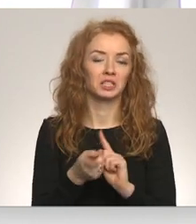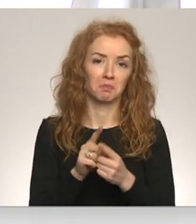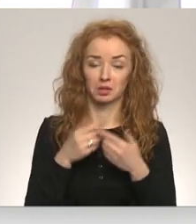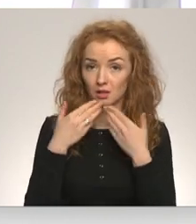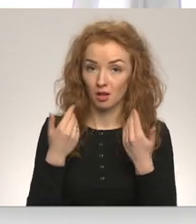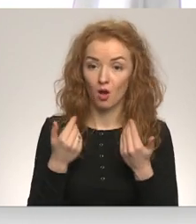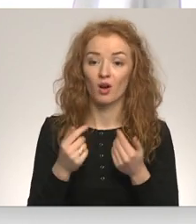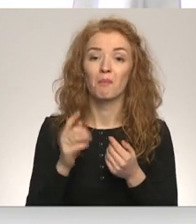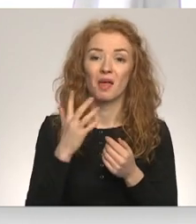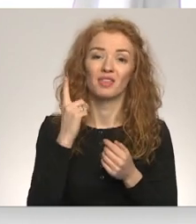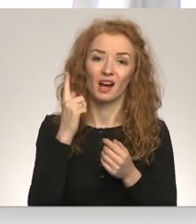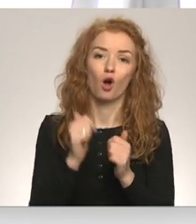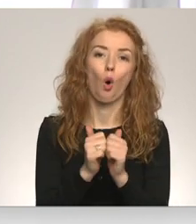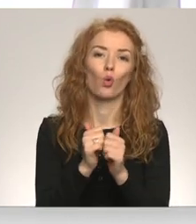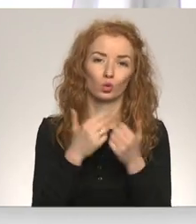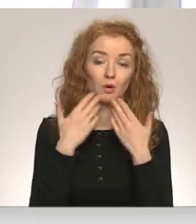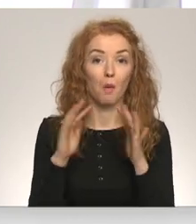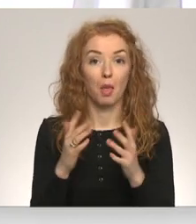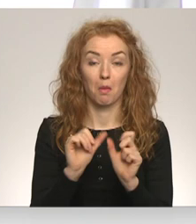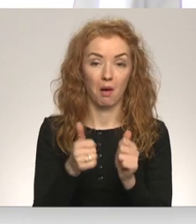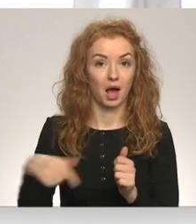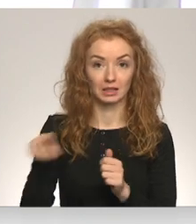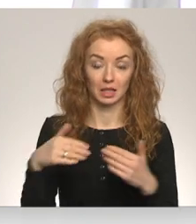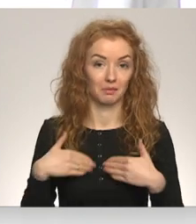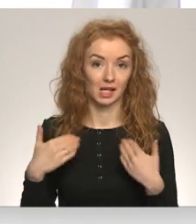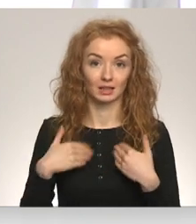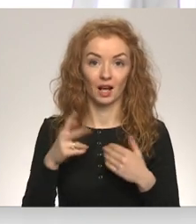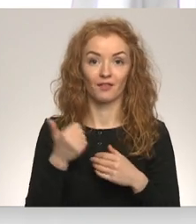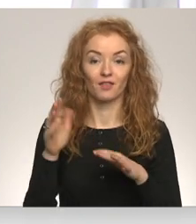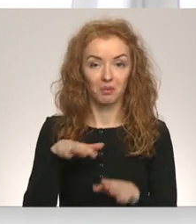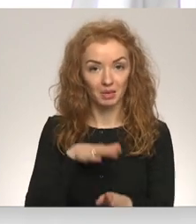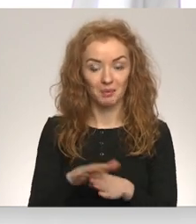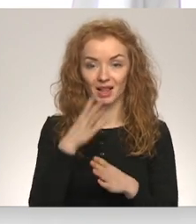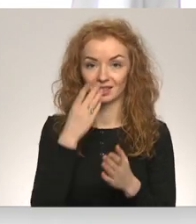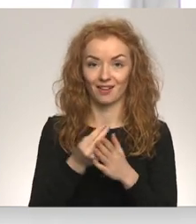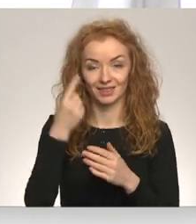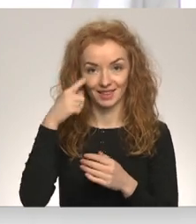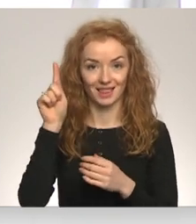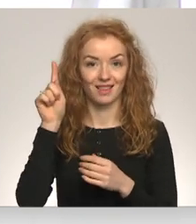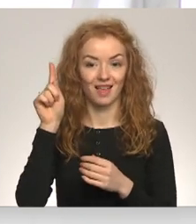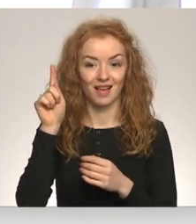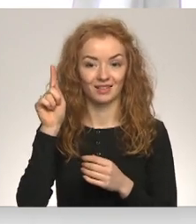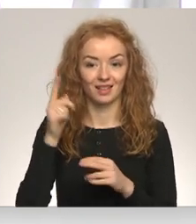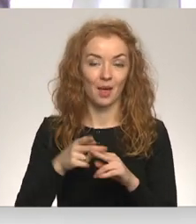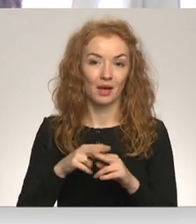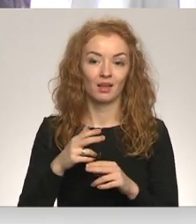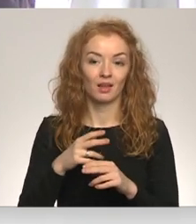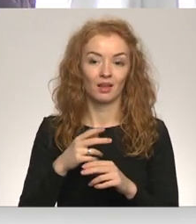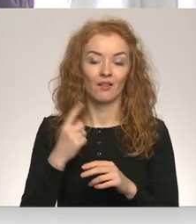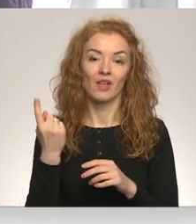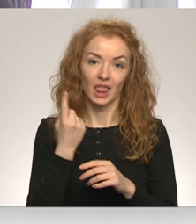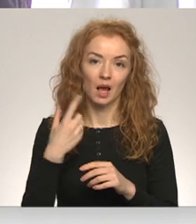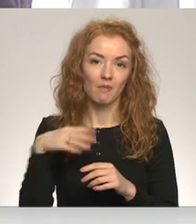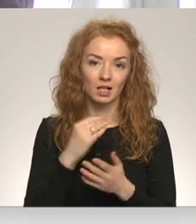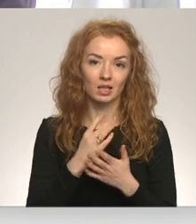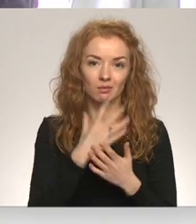nav. Nu, tikai tas, ka nav konkurss, bet mākslinieki, man liekas, ļoti priecīgi, ka viņi var realizēt savas idejas jebkurā gadījumā. Tā kā priekšmā, nu, vienīgais tas, ka mēs esam